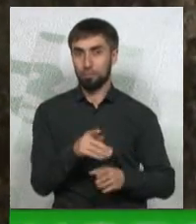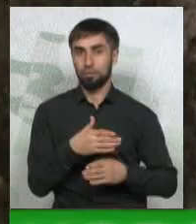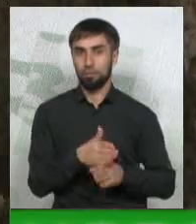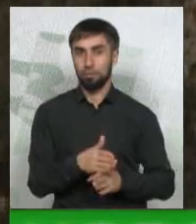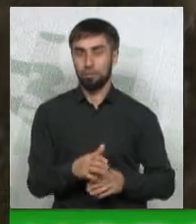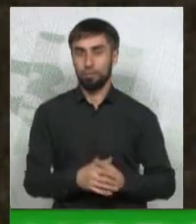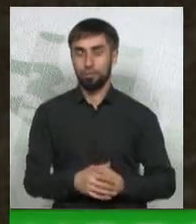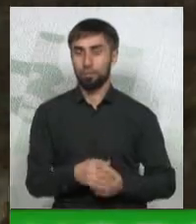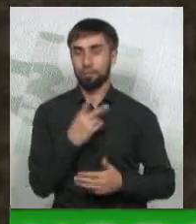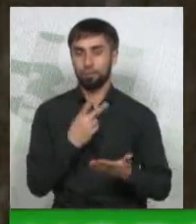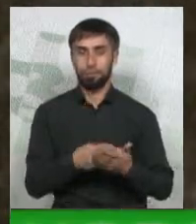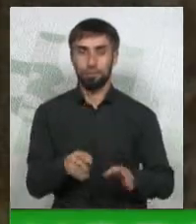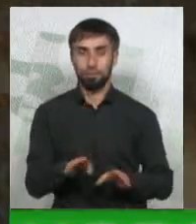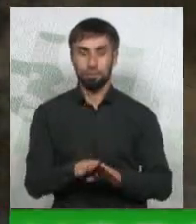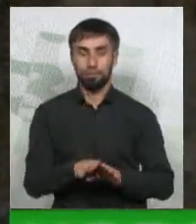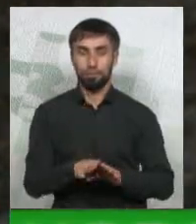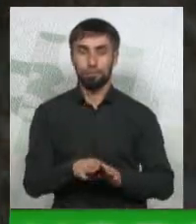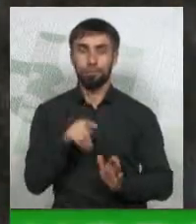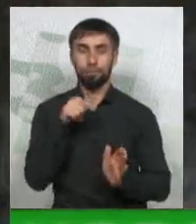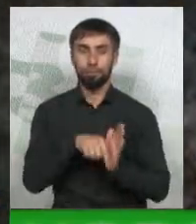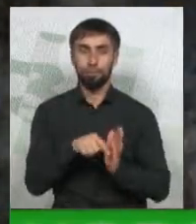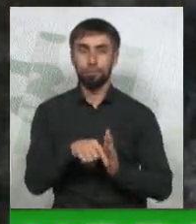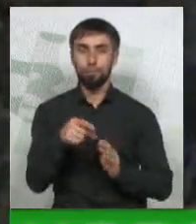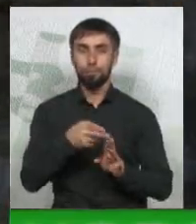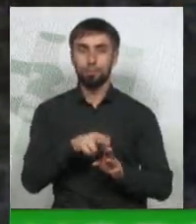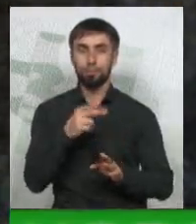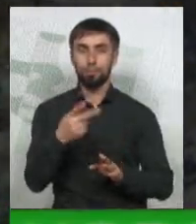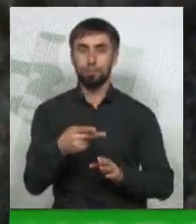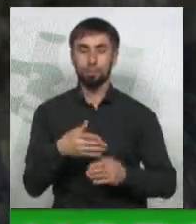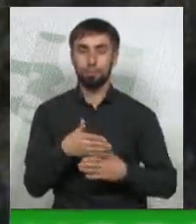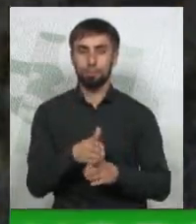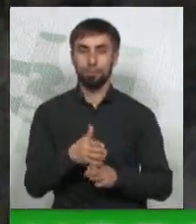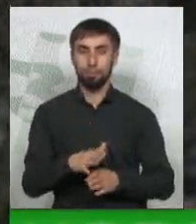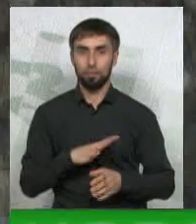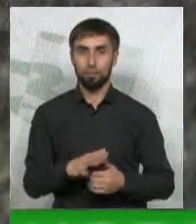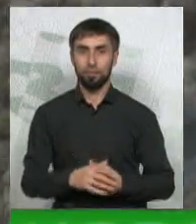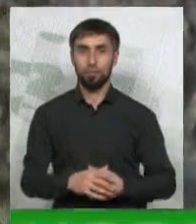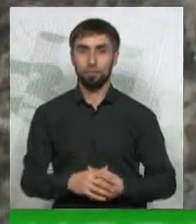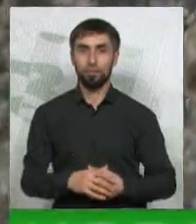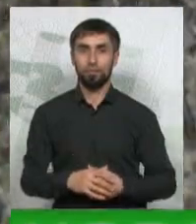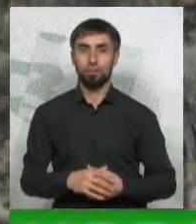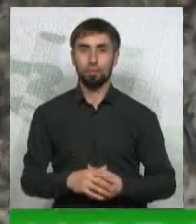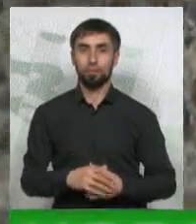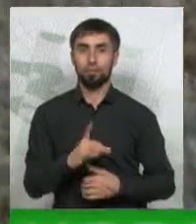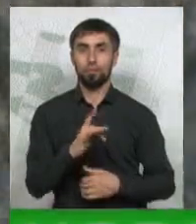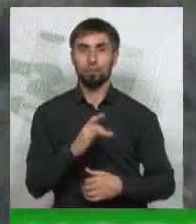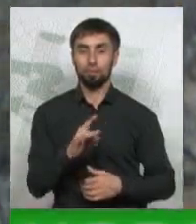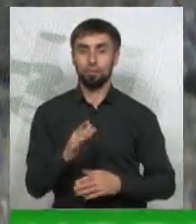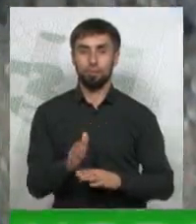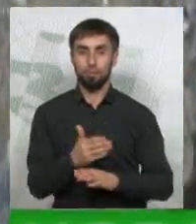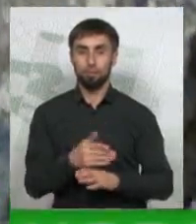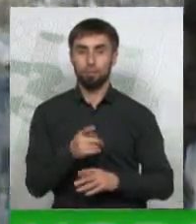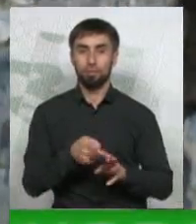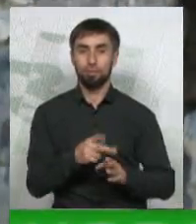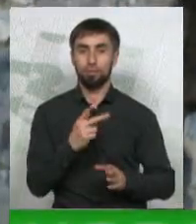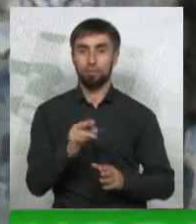харлилдыш, хажил гуэхан, ярмал, чурдиен, садиен, хай я гуэхан, хажил, мет, хайвухе, я шутя, ярмал, хам бен, би, хабен, шутя, ярмал,